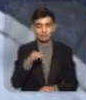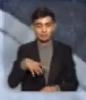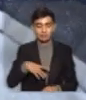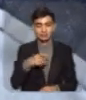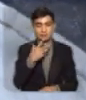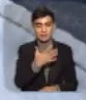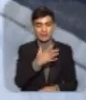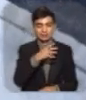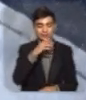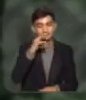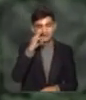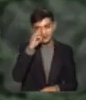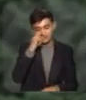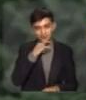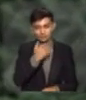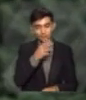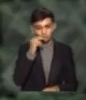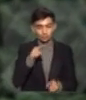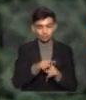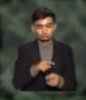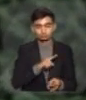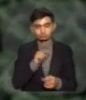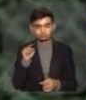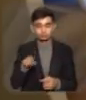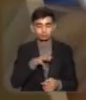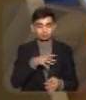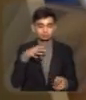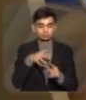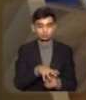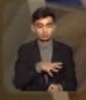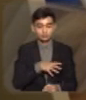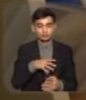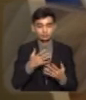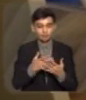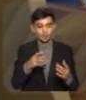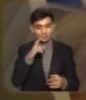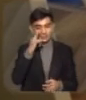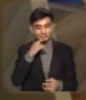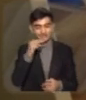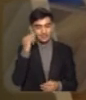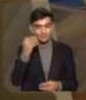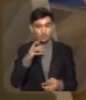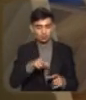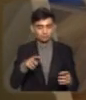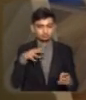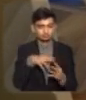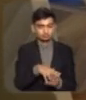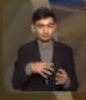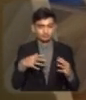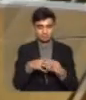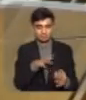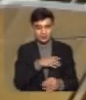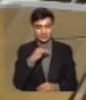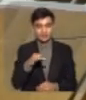қызыл ағаштық жігітке қайтарамыз деп бірнеше Қытай жұмысшысын соққыға жыққан. 5 жігіт те бүгін шартты түрде сотталып бостандыққа